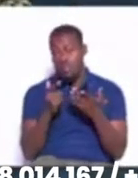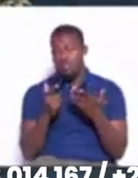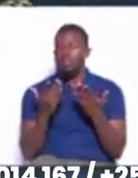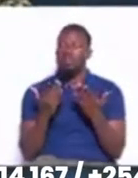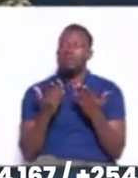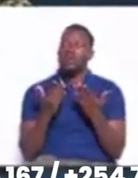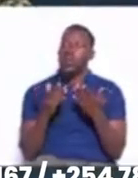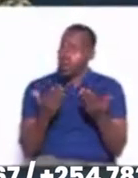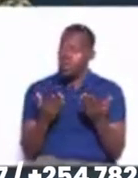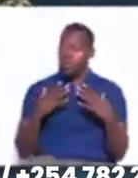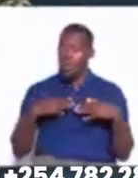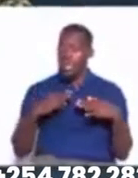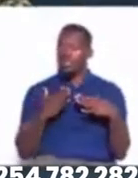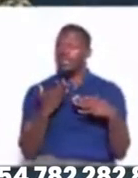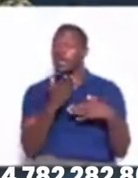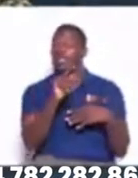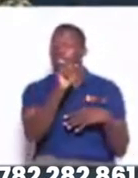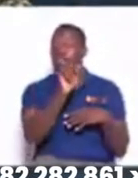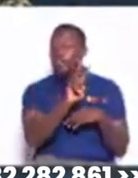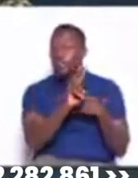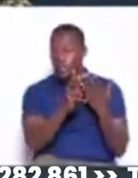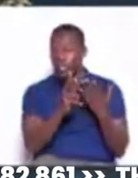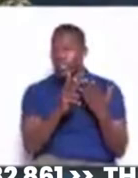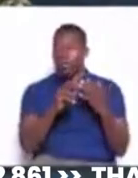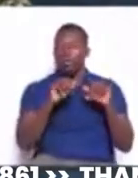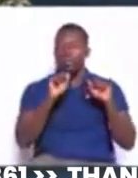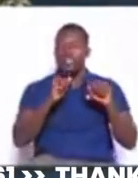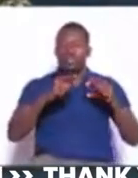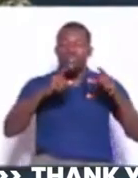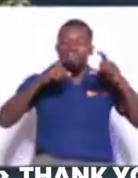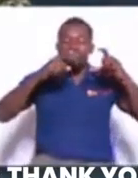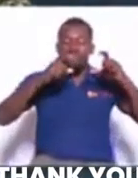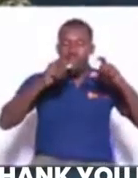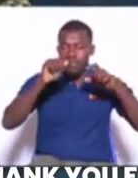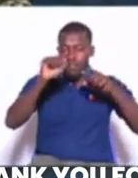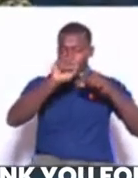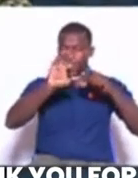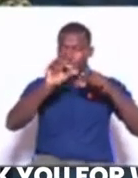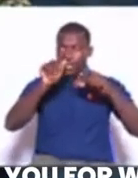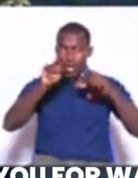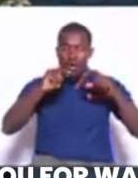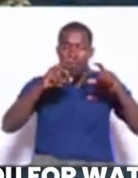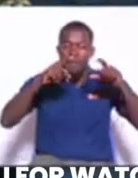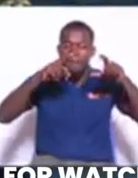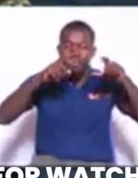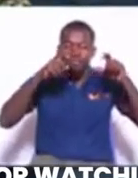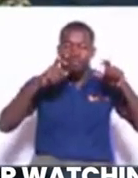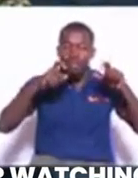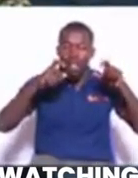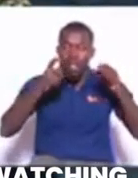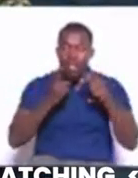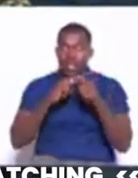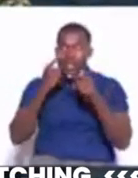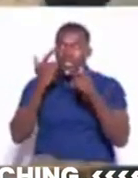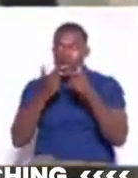television, naomba msogee upande huu, sogea huku ili watu waweze kutosha kule, sogea huku kabisa,